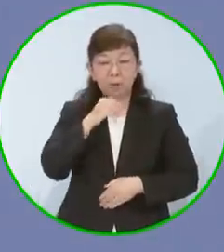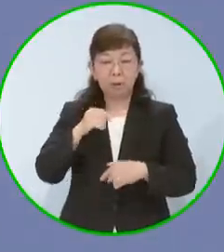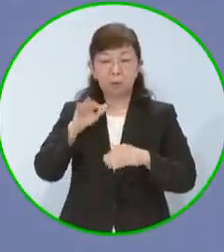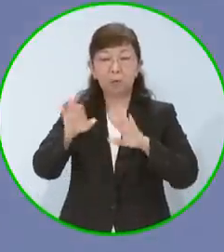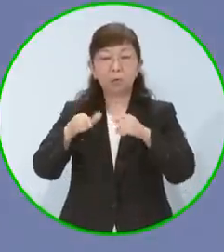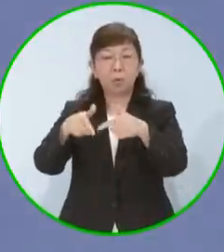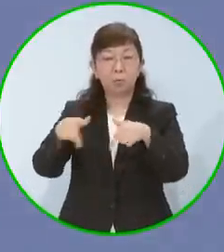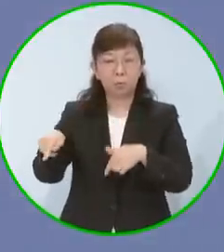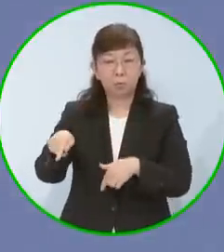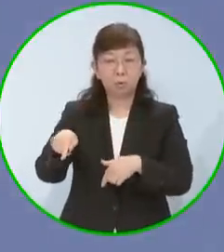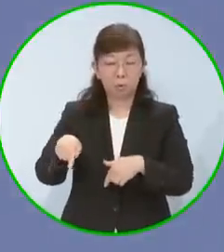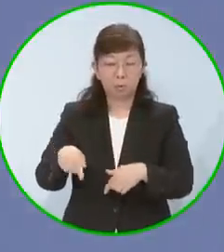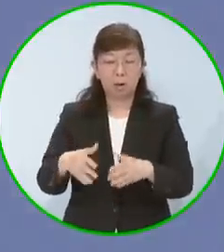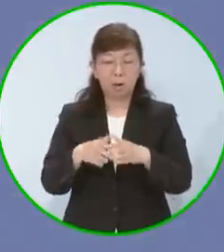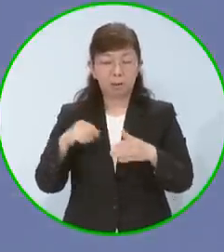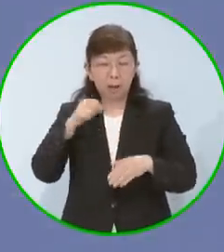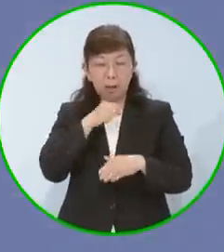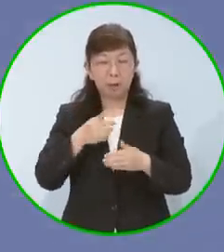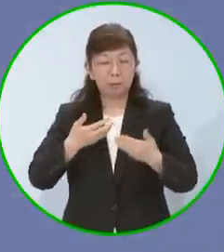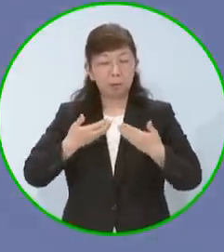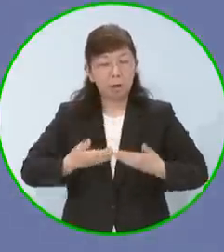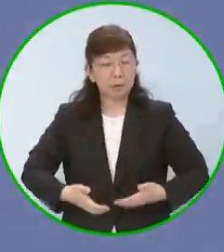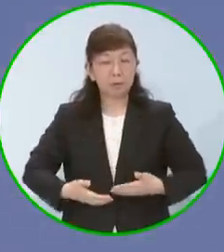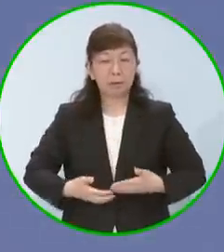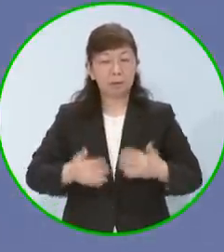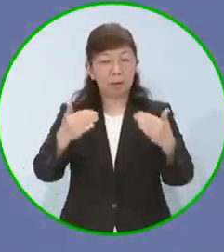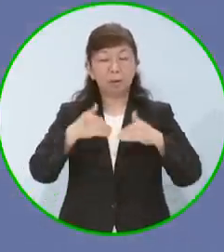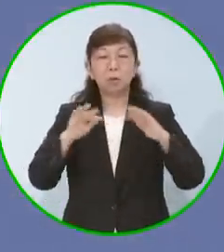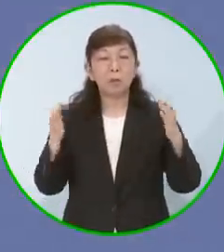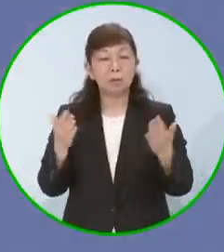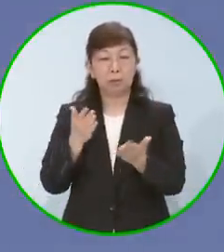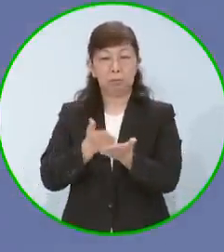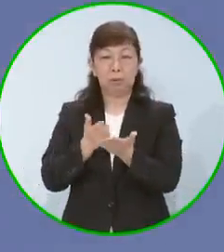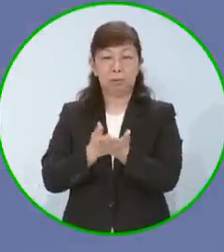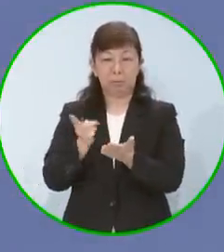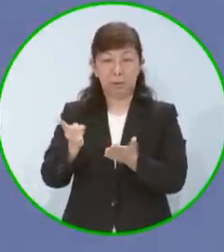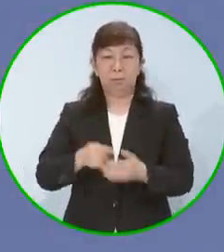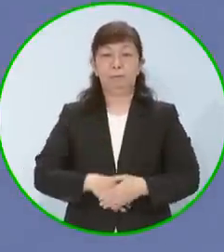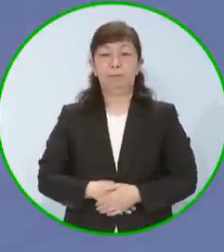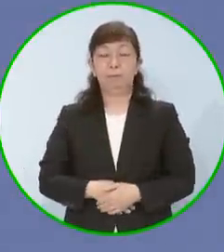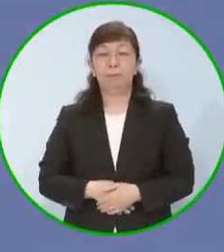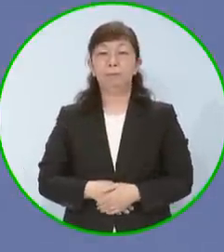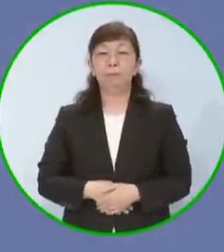湾国防部は、われわれの国土の安全に影響はないと説明しました。